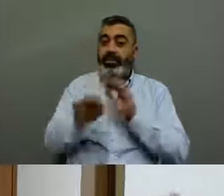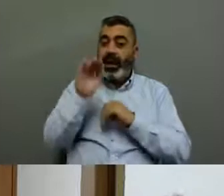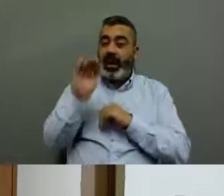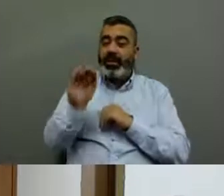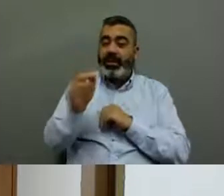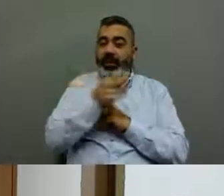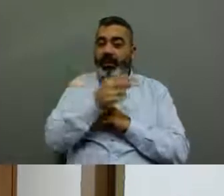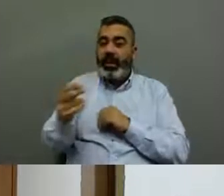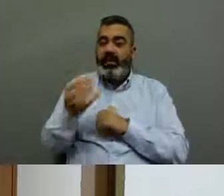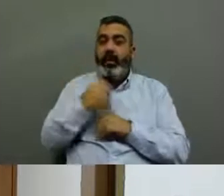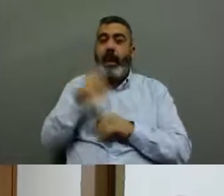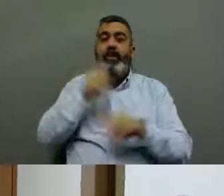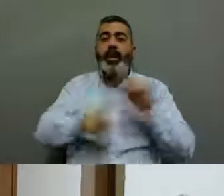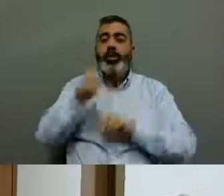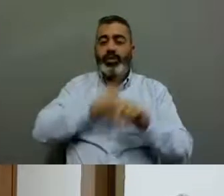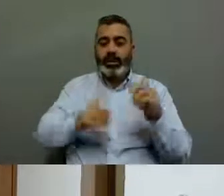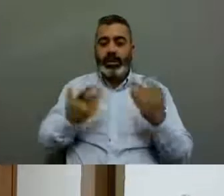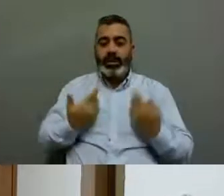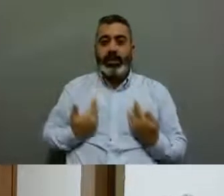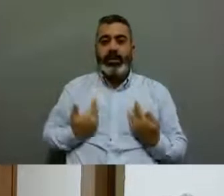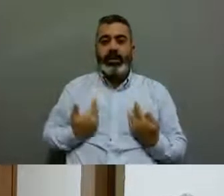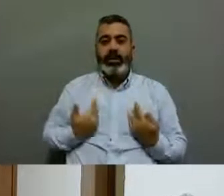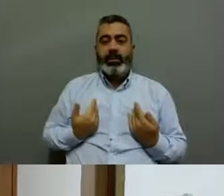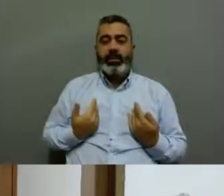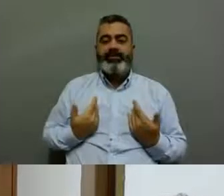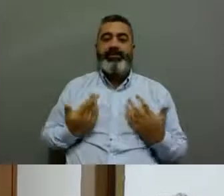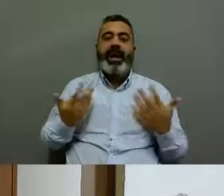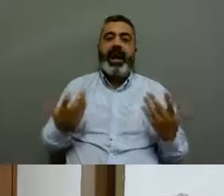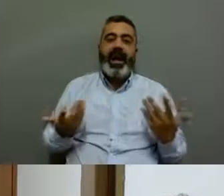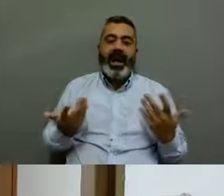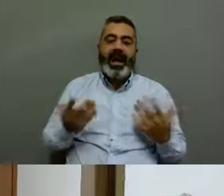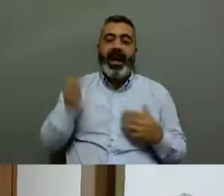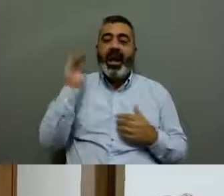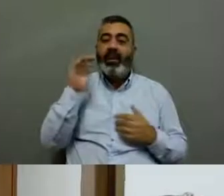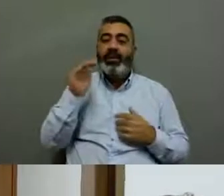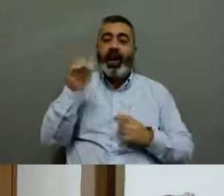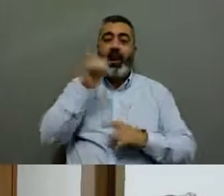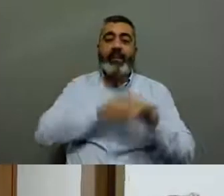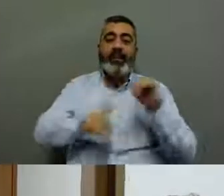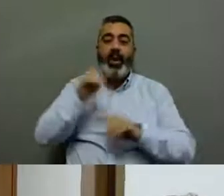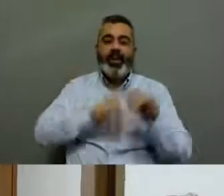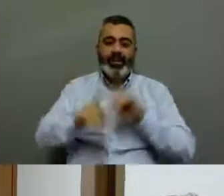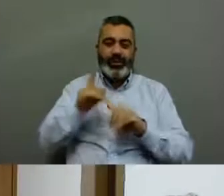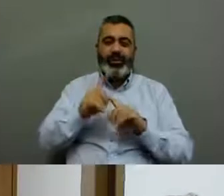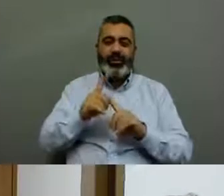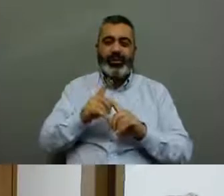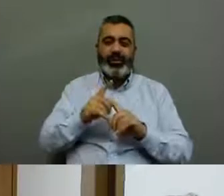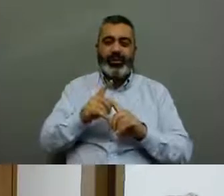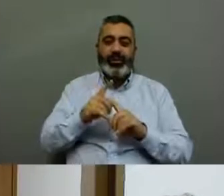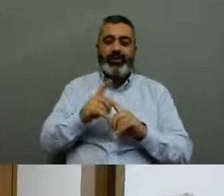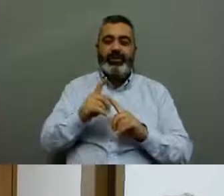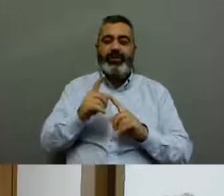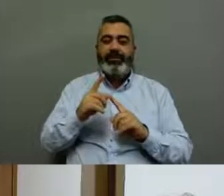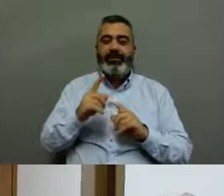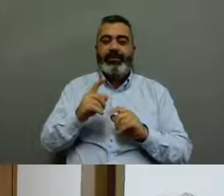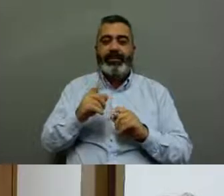ταυτότητα ποιος είμαι. Αλλά το ερώτημα ποιος είμαι, ενώ φαίνεται ότι είναι